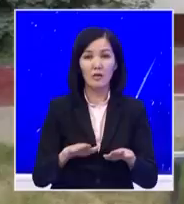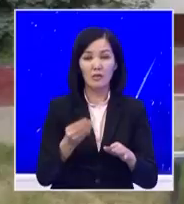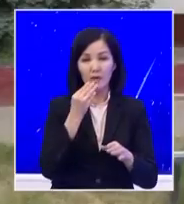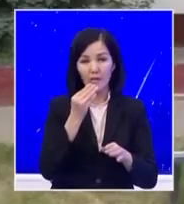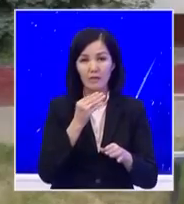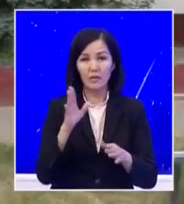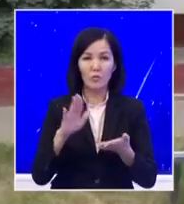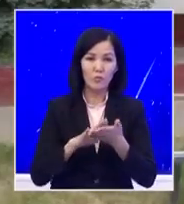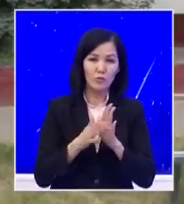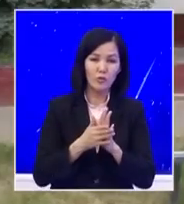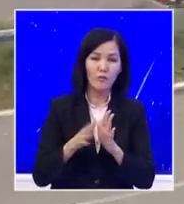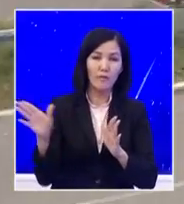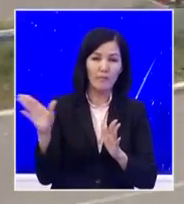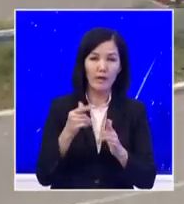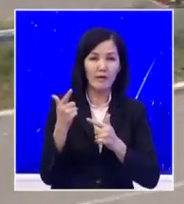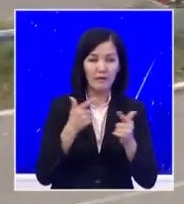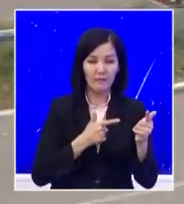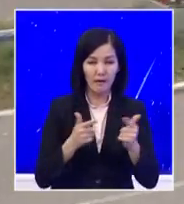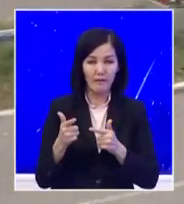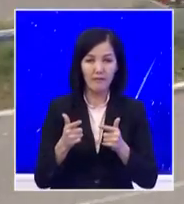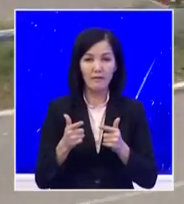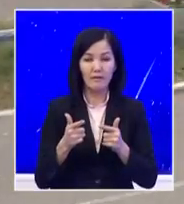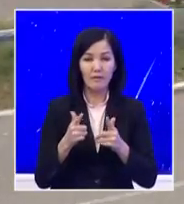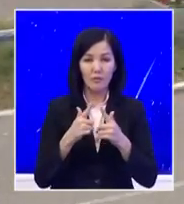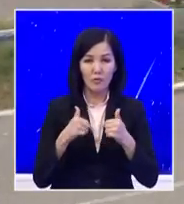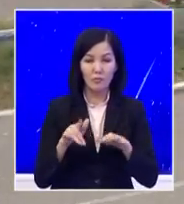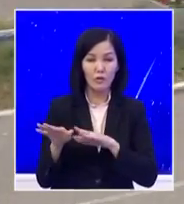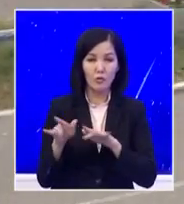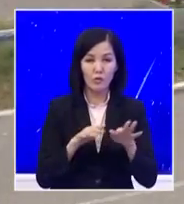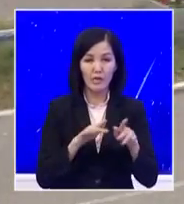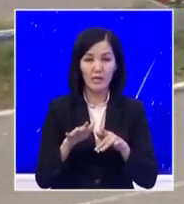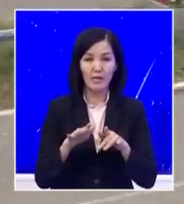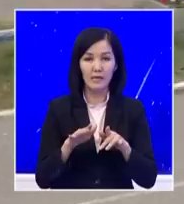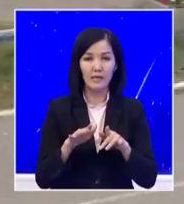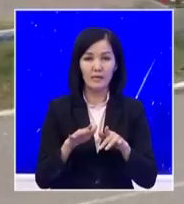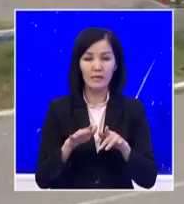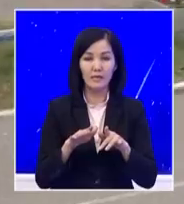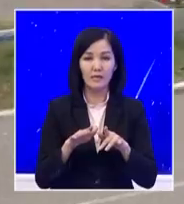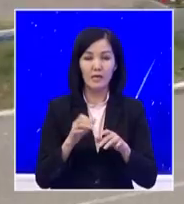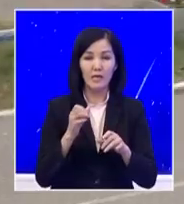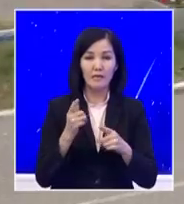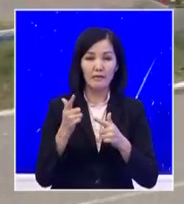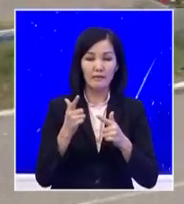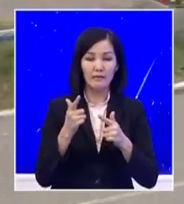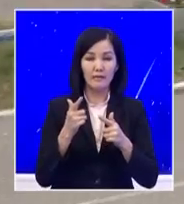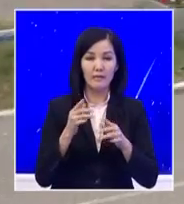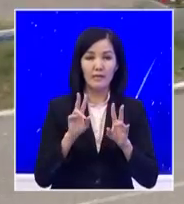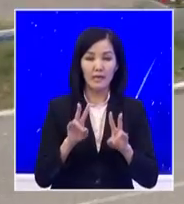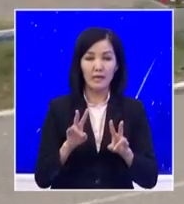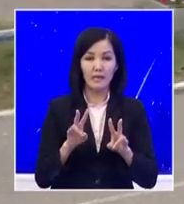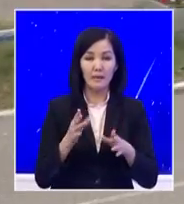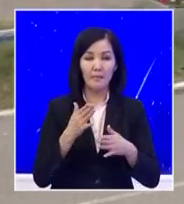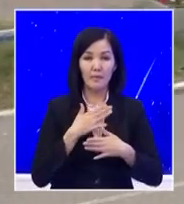тамақтануы бәрі қарастырылған. Барлық ұйымдастыру шаралары жасалынды. Тек қана